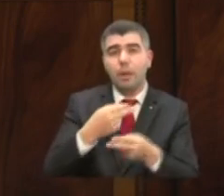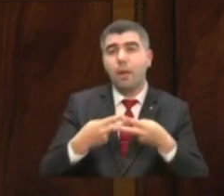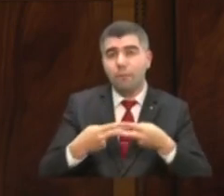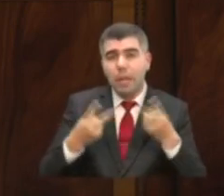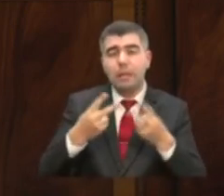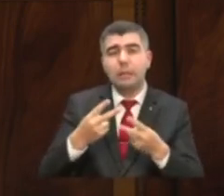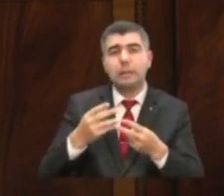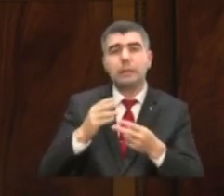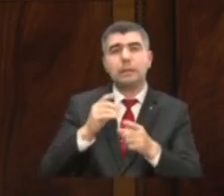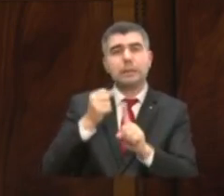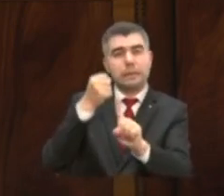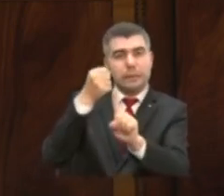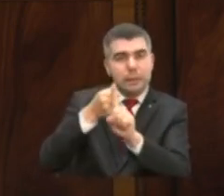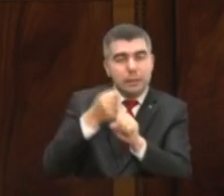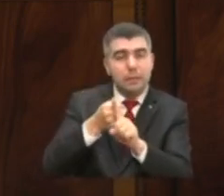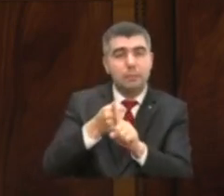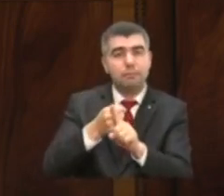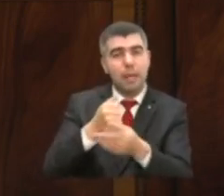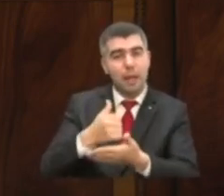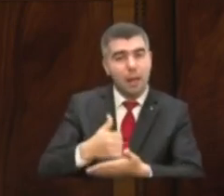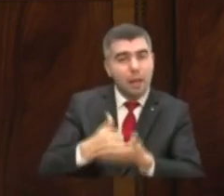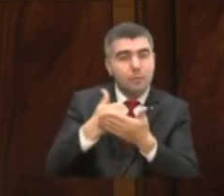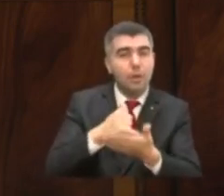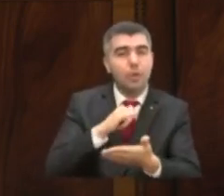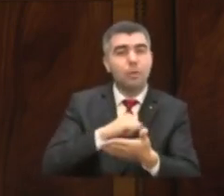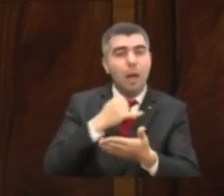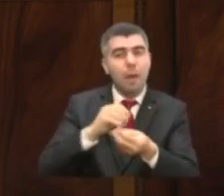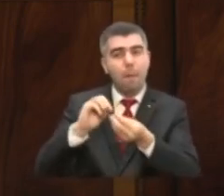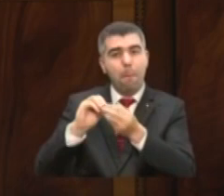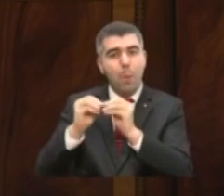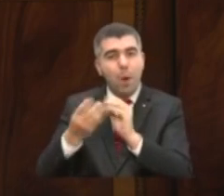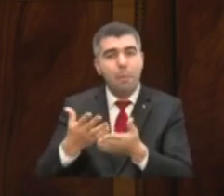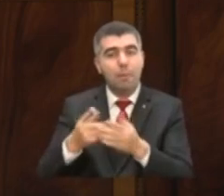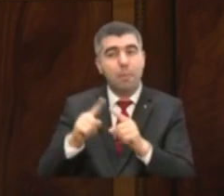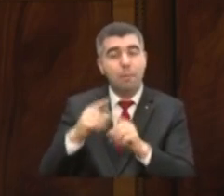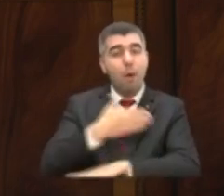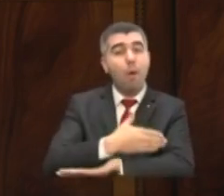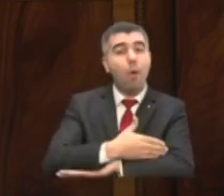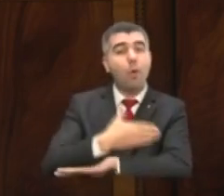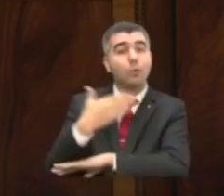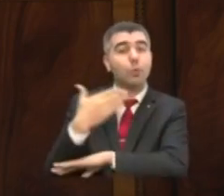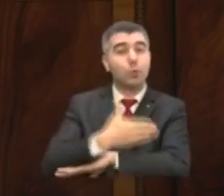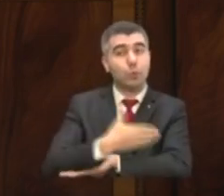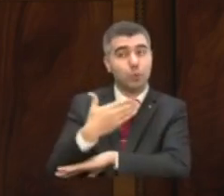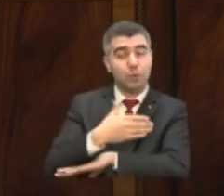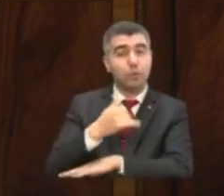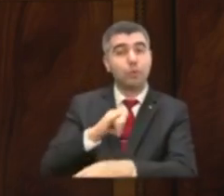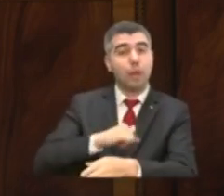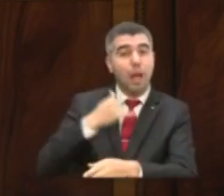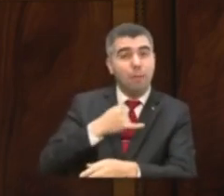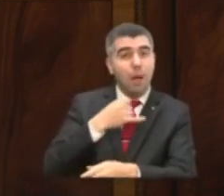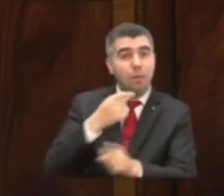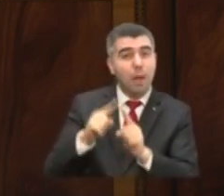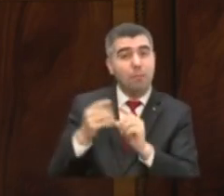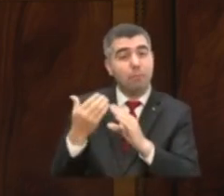مأساوية يعيشها الشباب عموما والشباب في المناطق الحدودية على وجه التحديد، ووجهنا إليكم